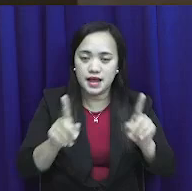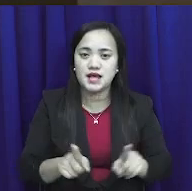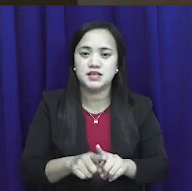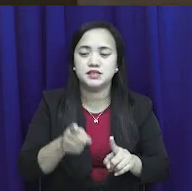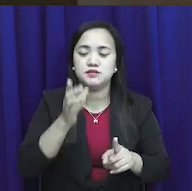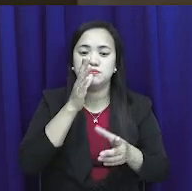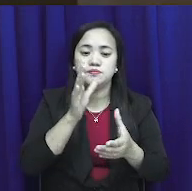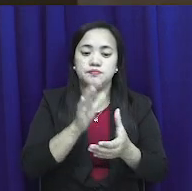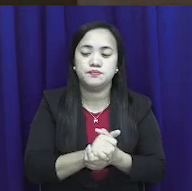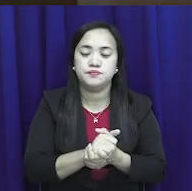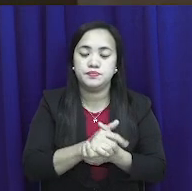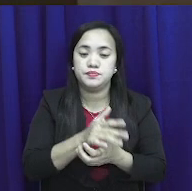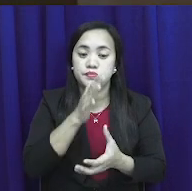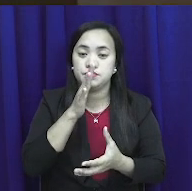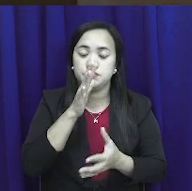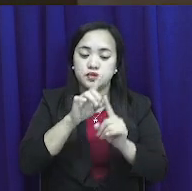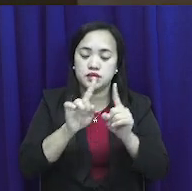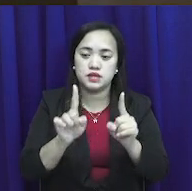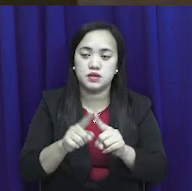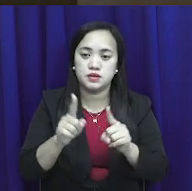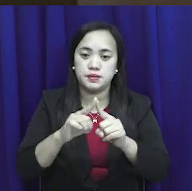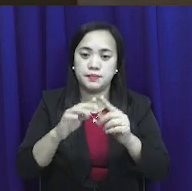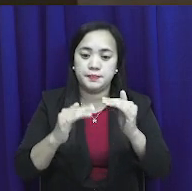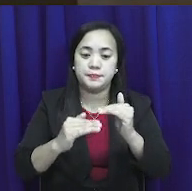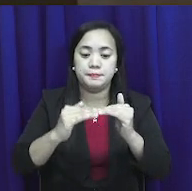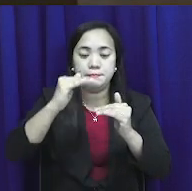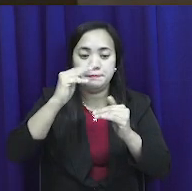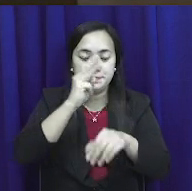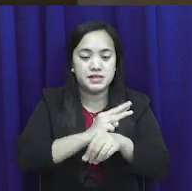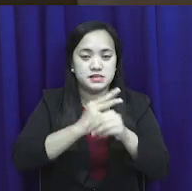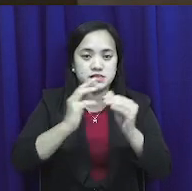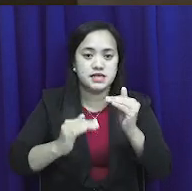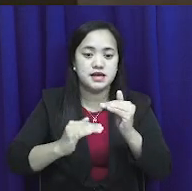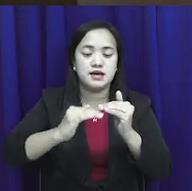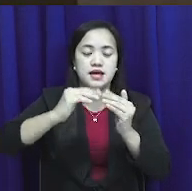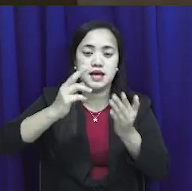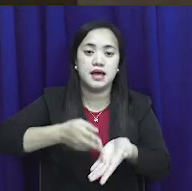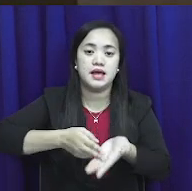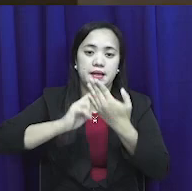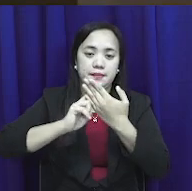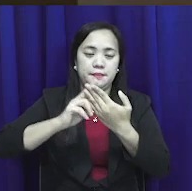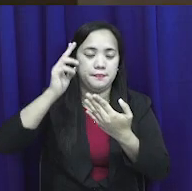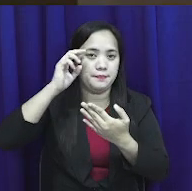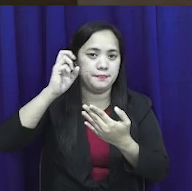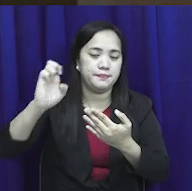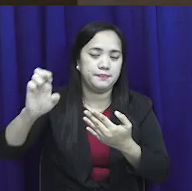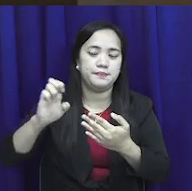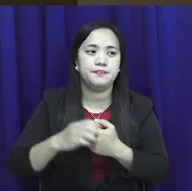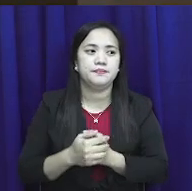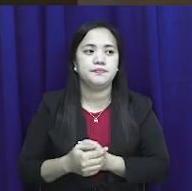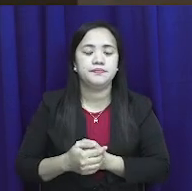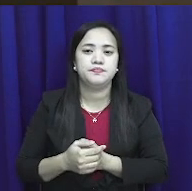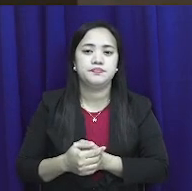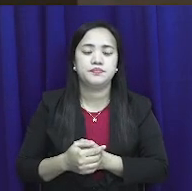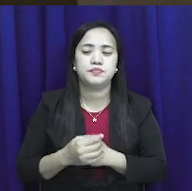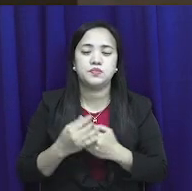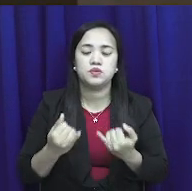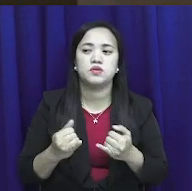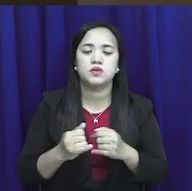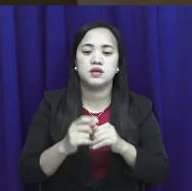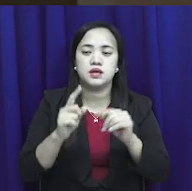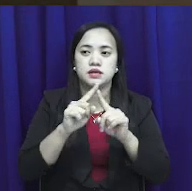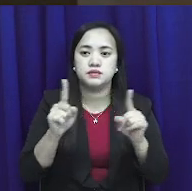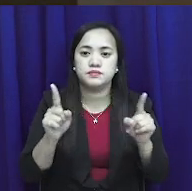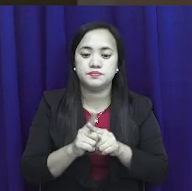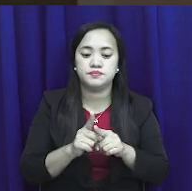help her sa kanyang pagiging asawa ngayon Anong reward na sinasabi ni Ma'am s sa kanyang mga anak you see sa pagdating sa